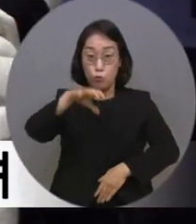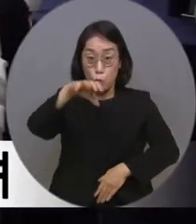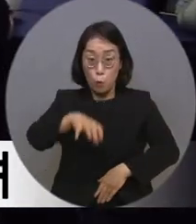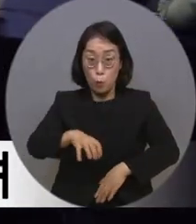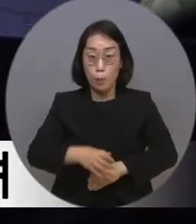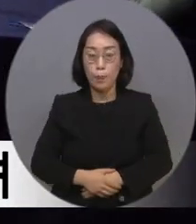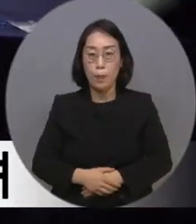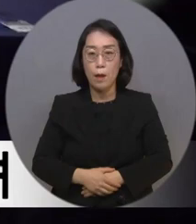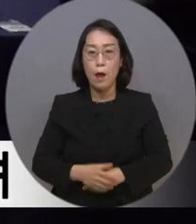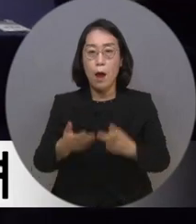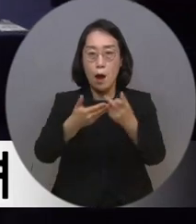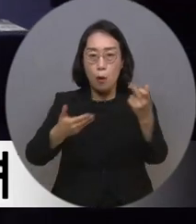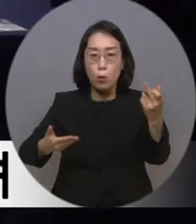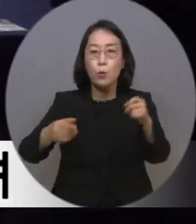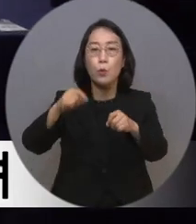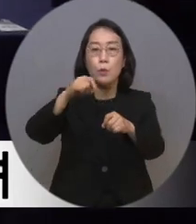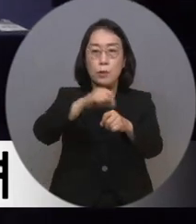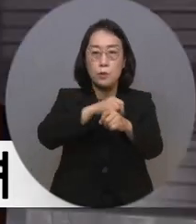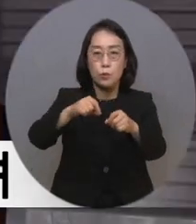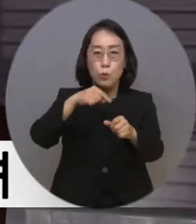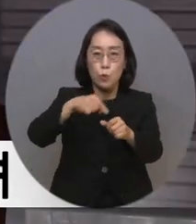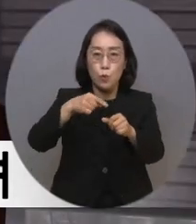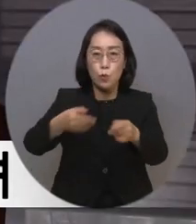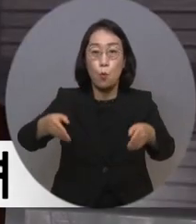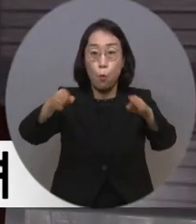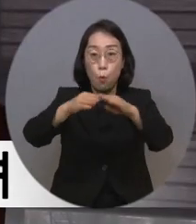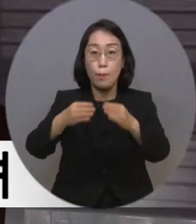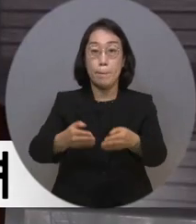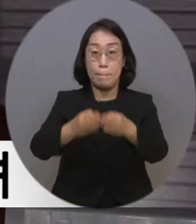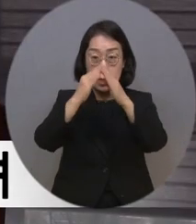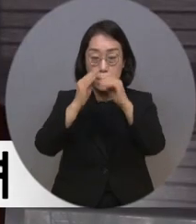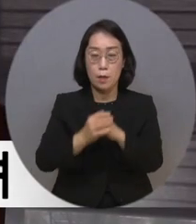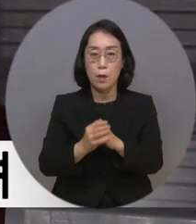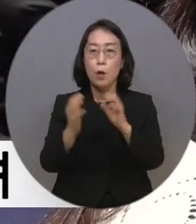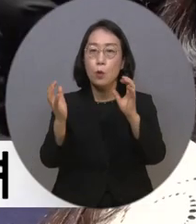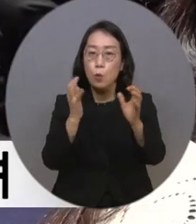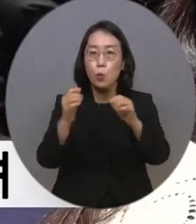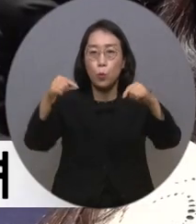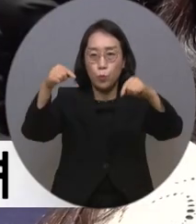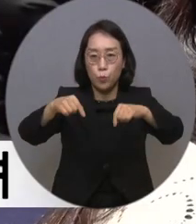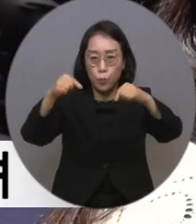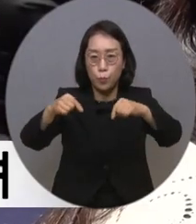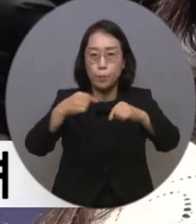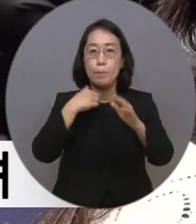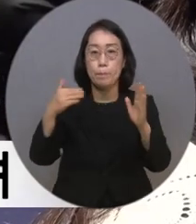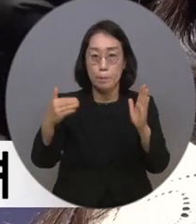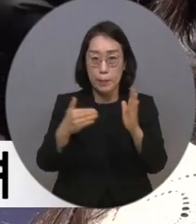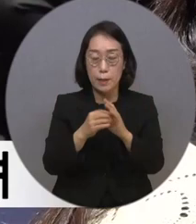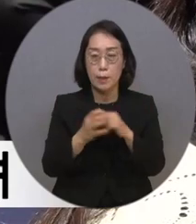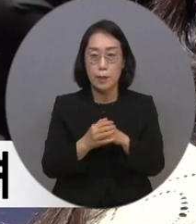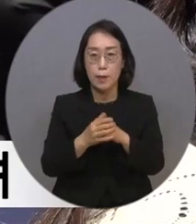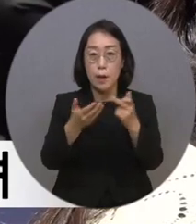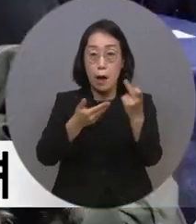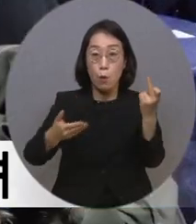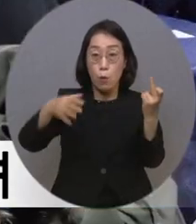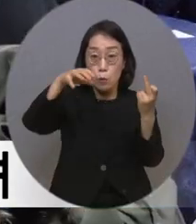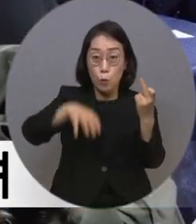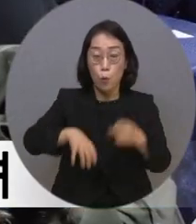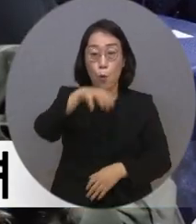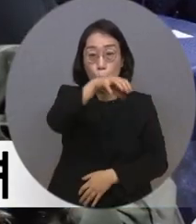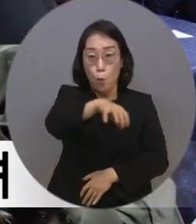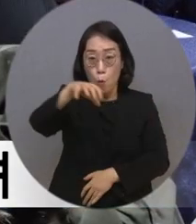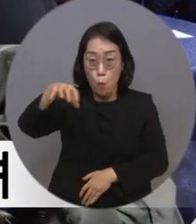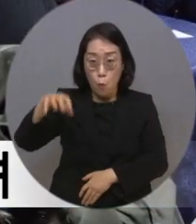호텔에서 강원도 특수교육원 설립을 위한 교육 공동체 토론회가 개최됐습니다. 강원도 내총 3개